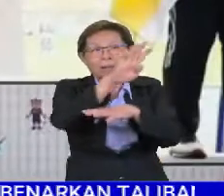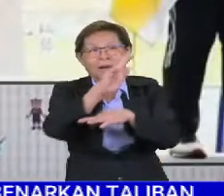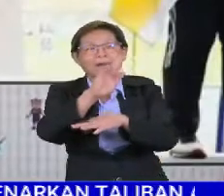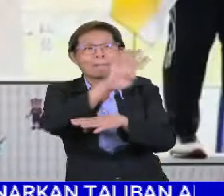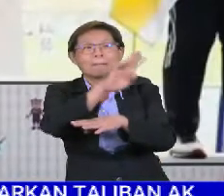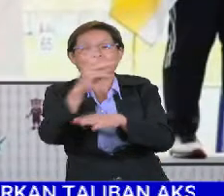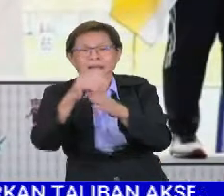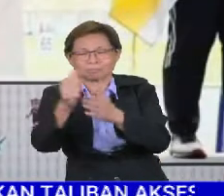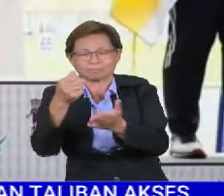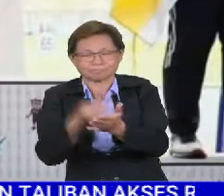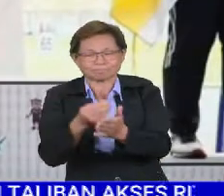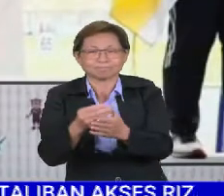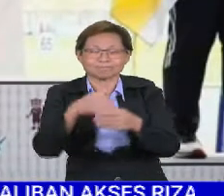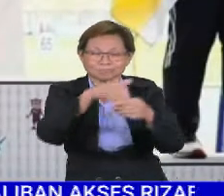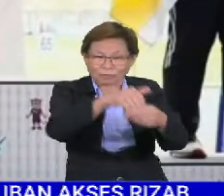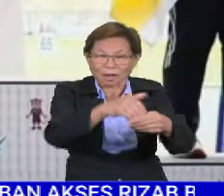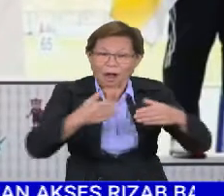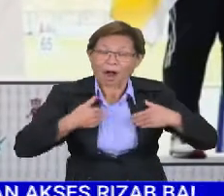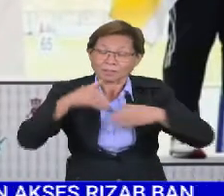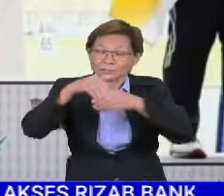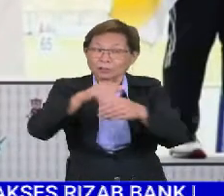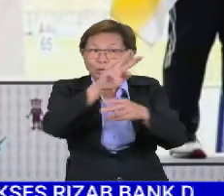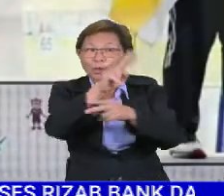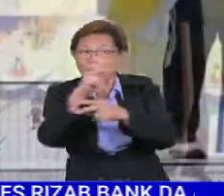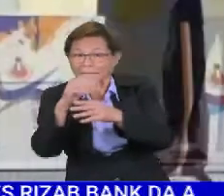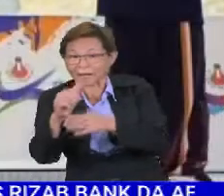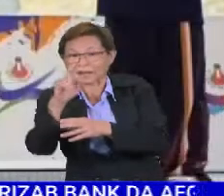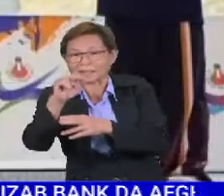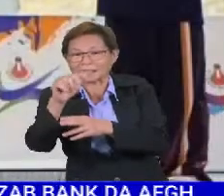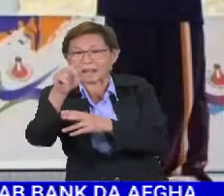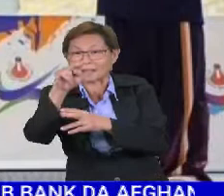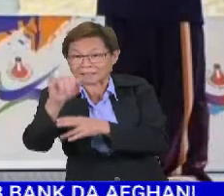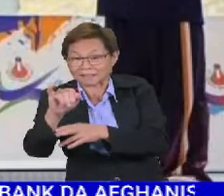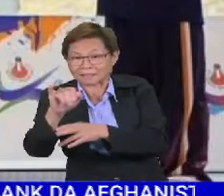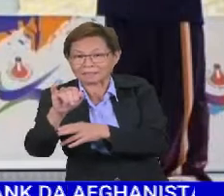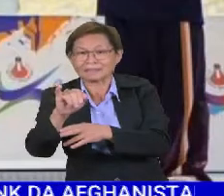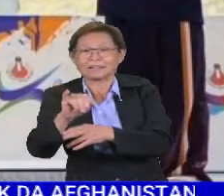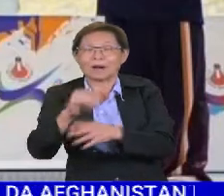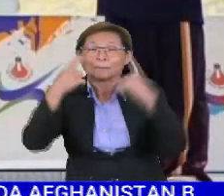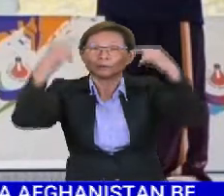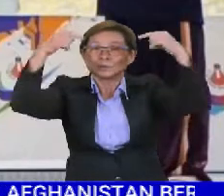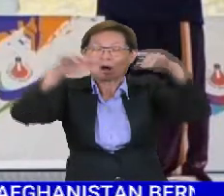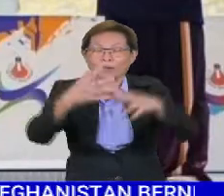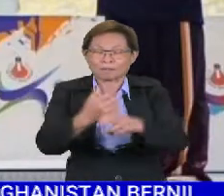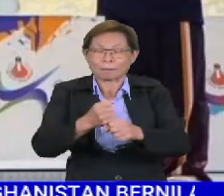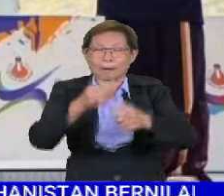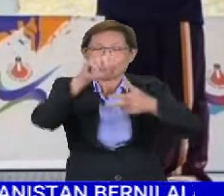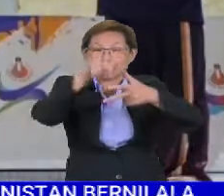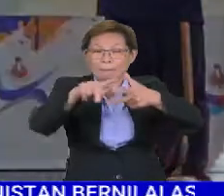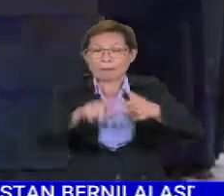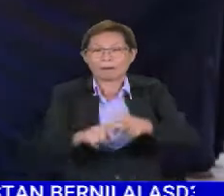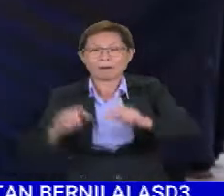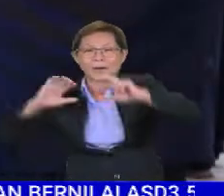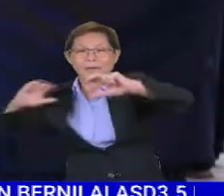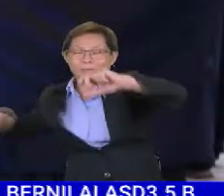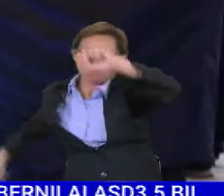diberi gen Hai Curug sama menerima insentif 2003 ialah Nani Syahirah Marja tal yang bergenre punya perak menusia cara